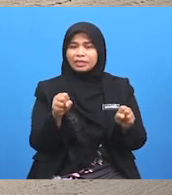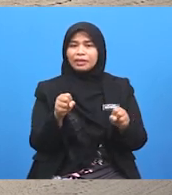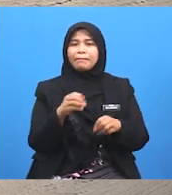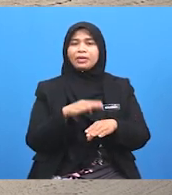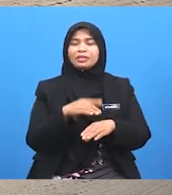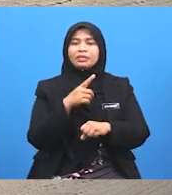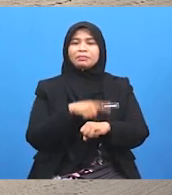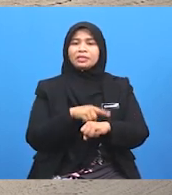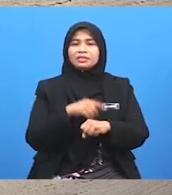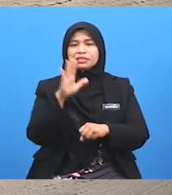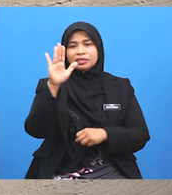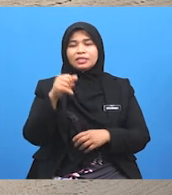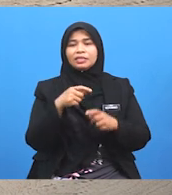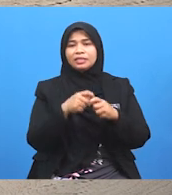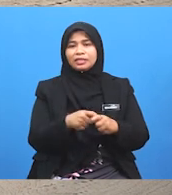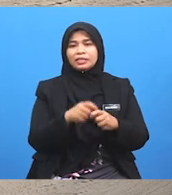tempoh yang ditetapkan.